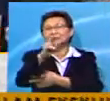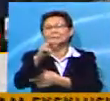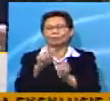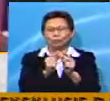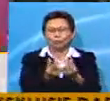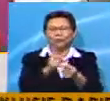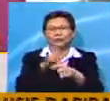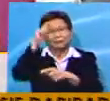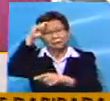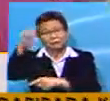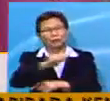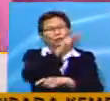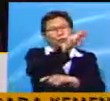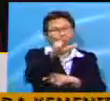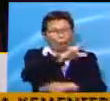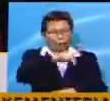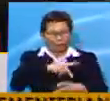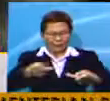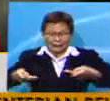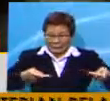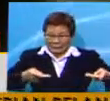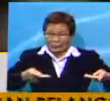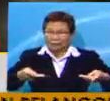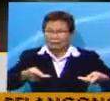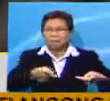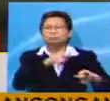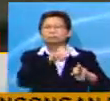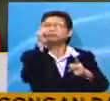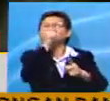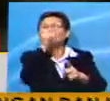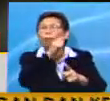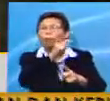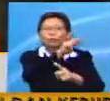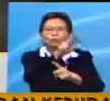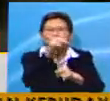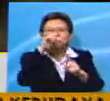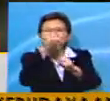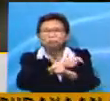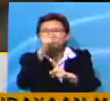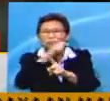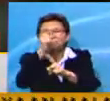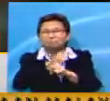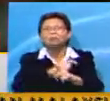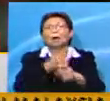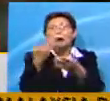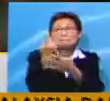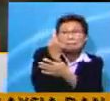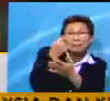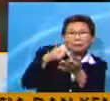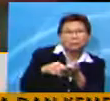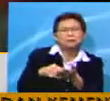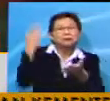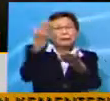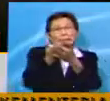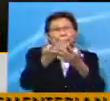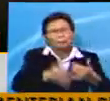Beliau mengulas isu 23 pemilik kereta yang menjadi mangsa penipuan syarikat pajakan kenderaan baru-baru ini. Sehingga